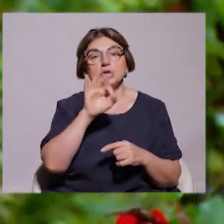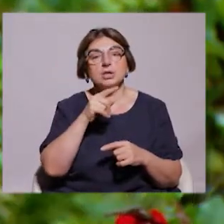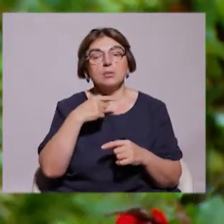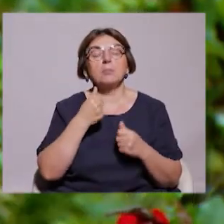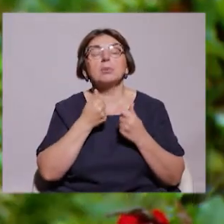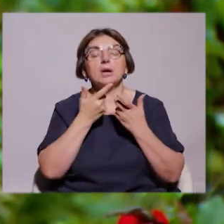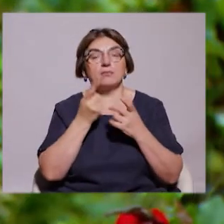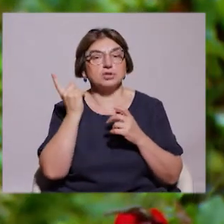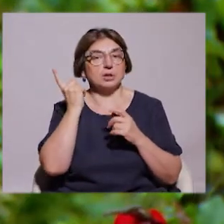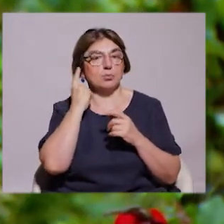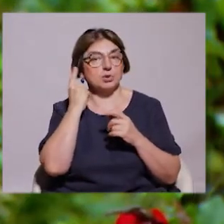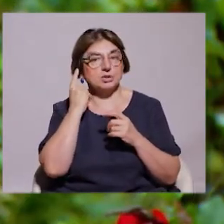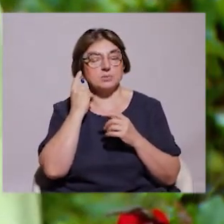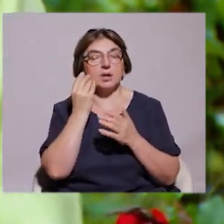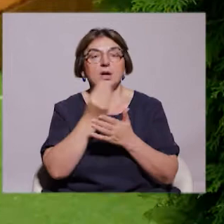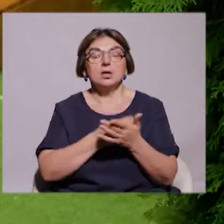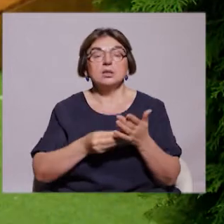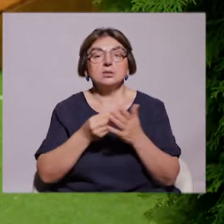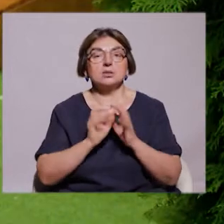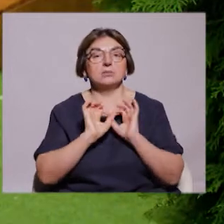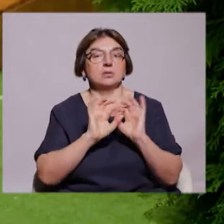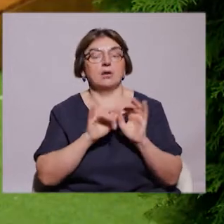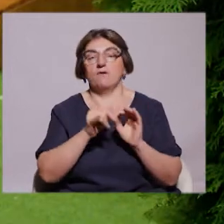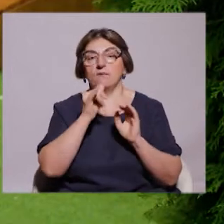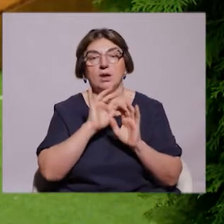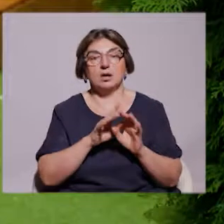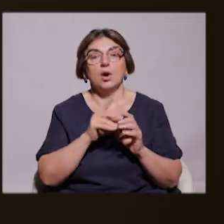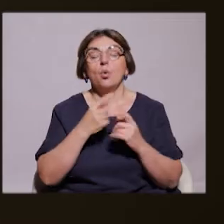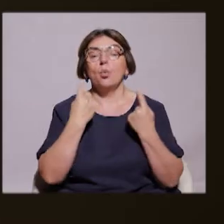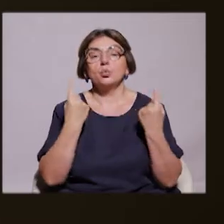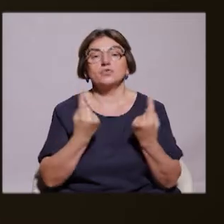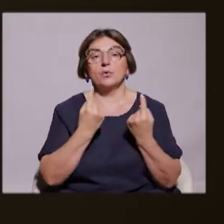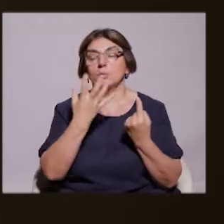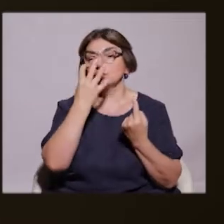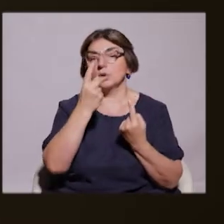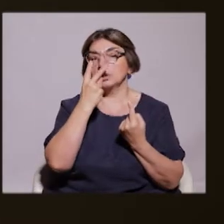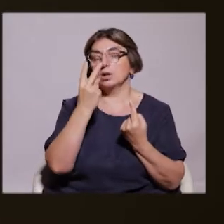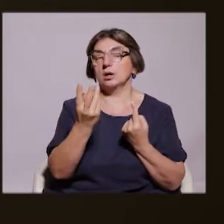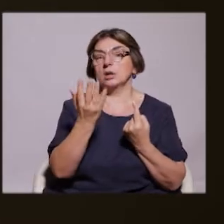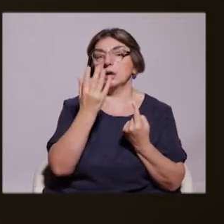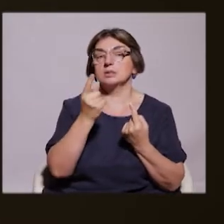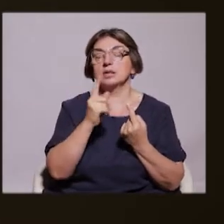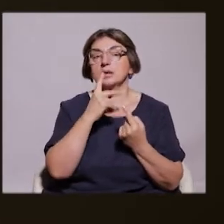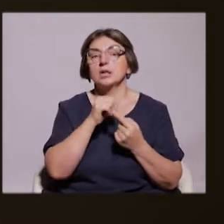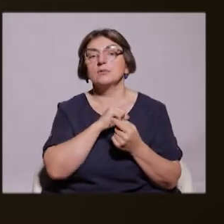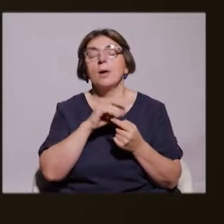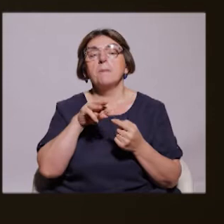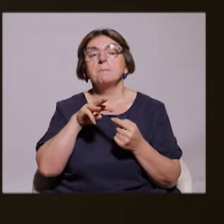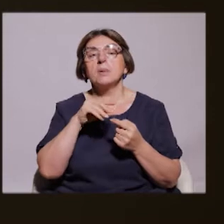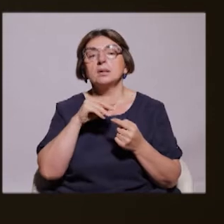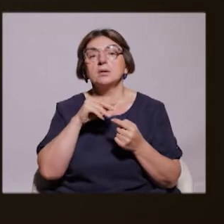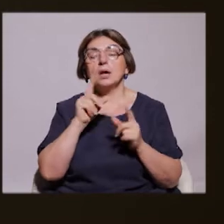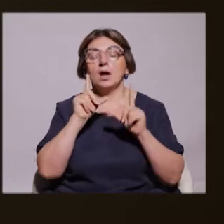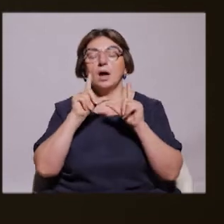სურათით მინდა შემეხსენებინა, ამ სურათზე ძალიან კარგად ჩანს, სადაც მედია აძინებს გველს და იასონი იპარავს ოქროს საწმის. სწორედ ოქროს საწმისი არის